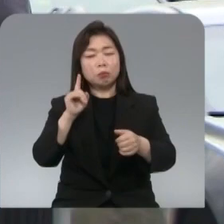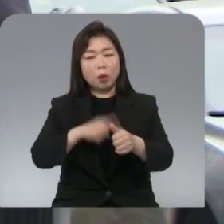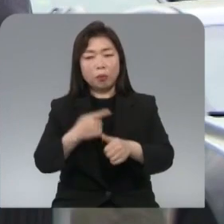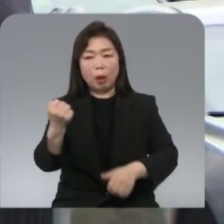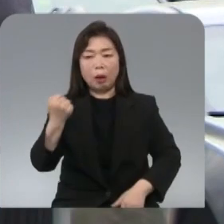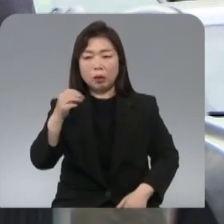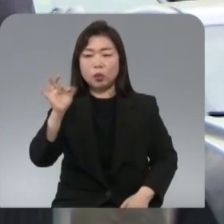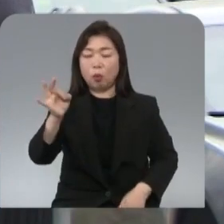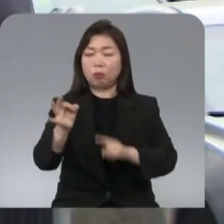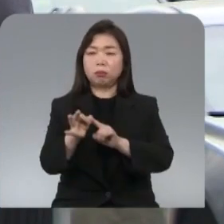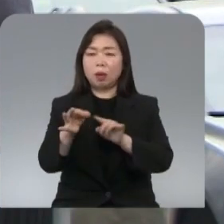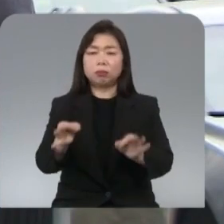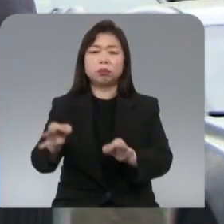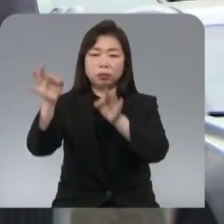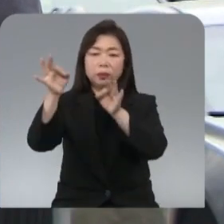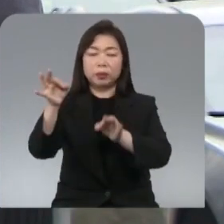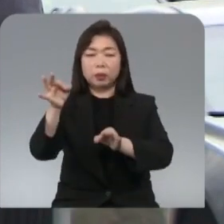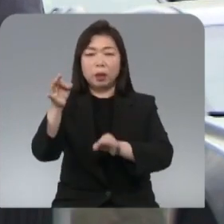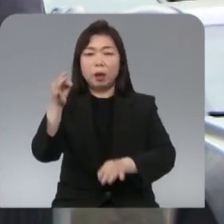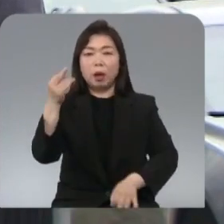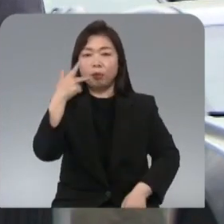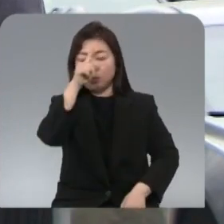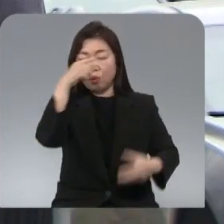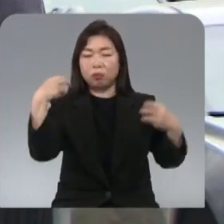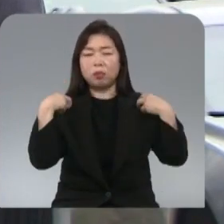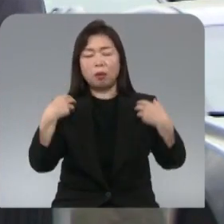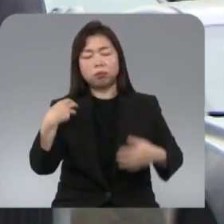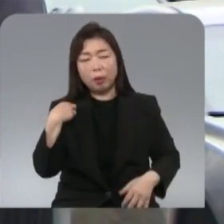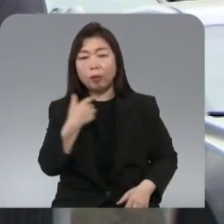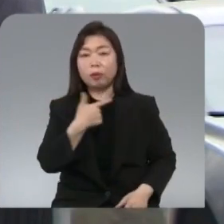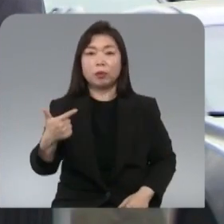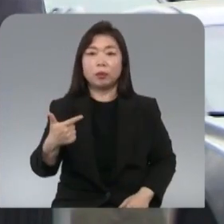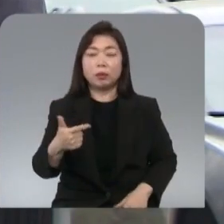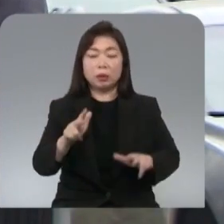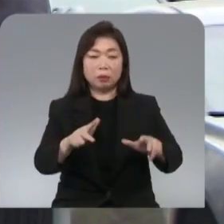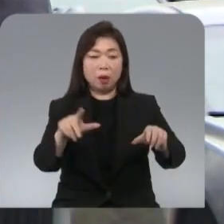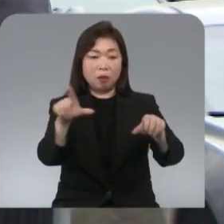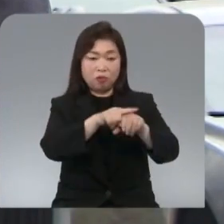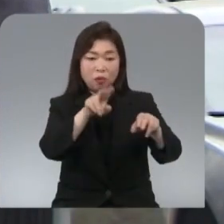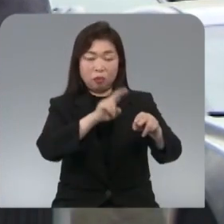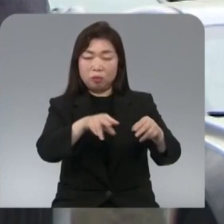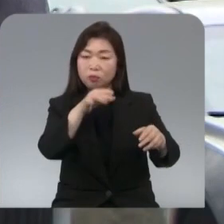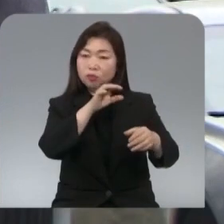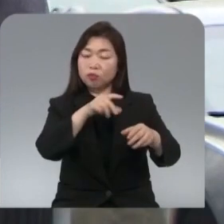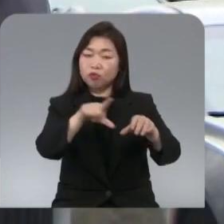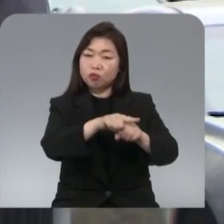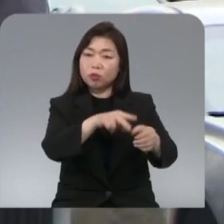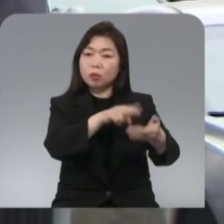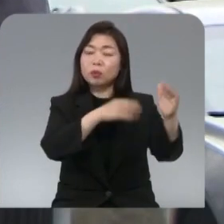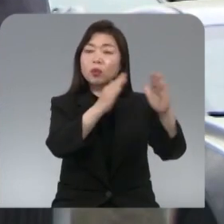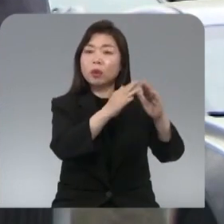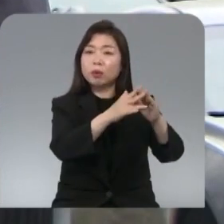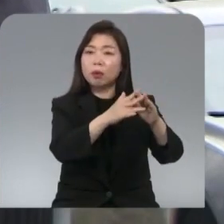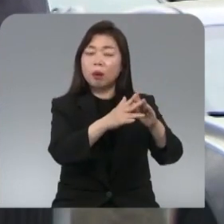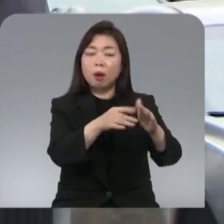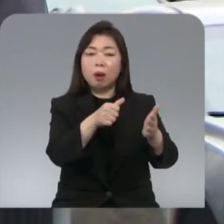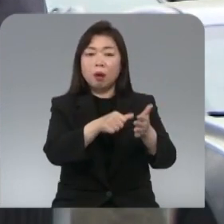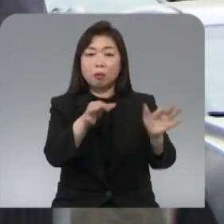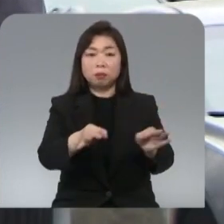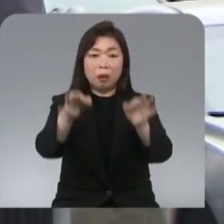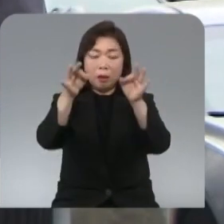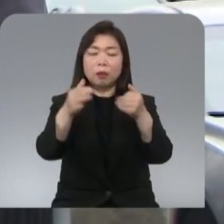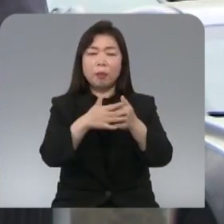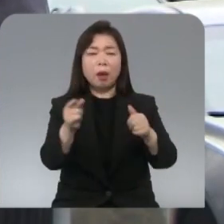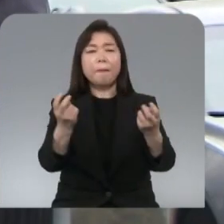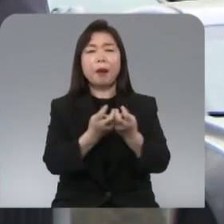급등은 미국 정부로서도 큰 부담입니다. 당장 주유소에서 휘발유 값이 치솟은 데 대해 바이든 미 대통령은 대책 방안을